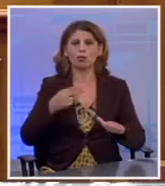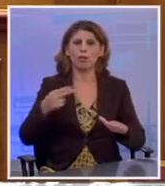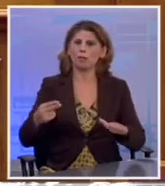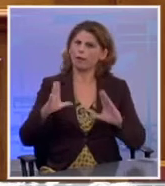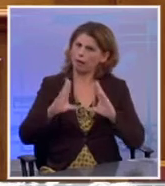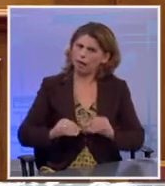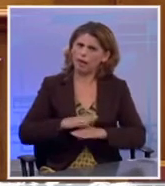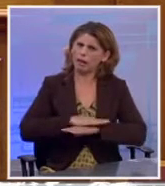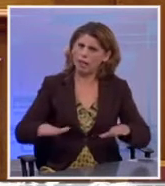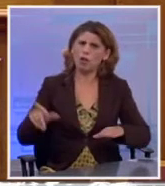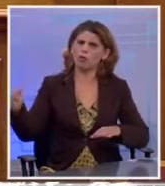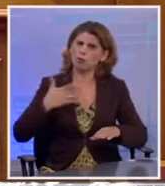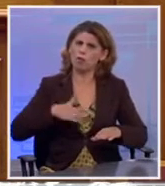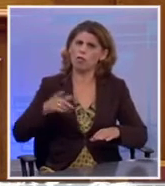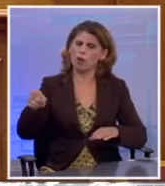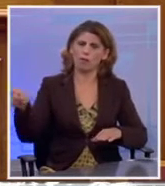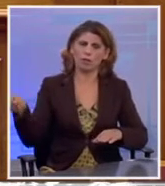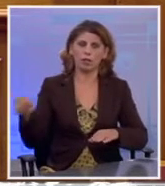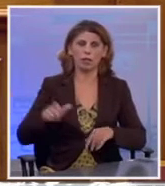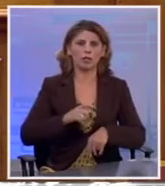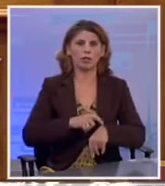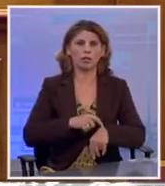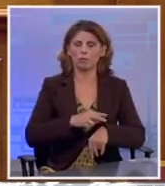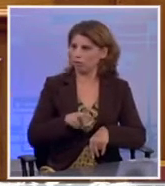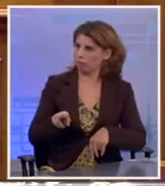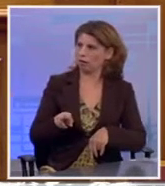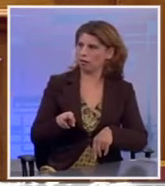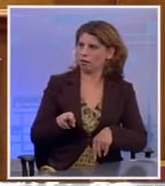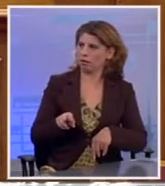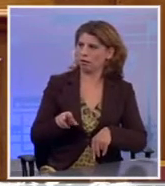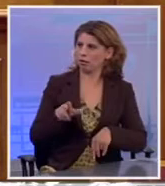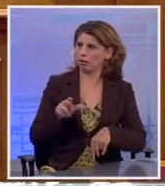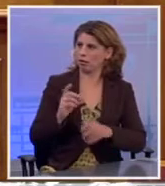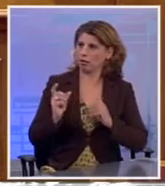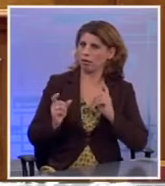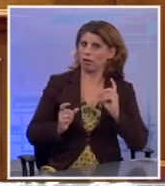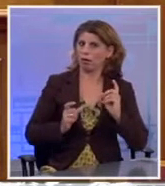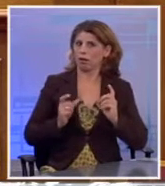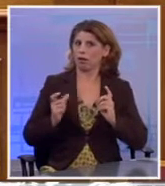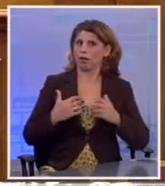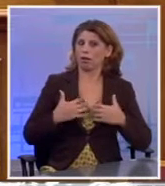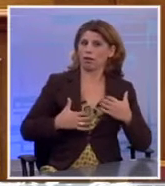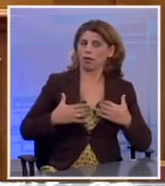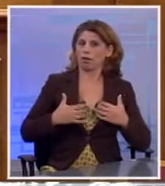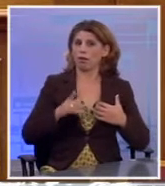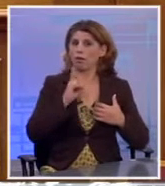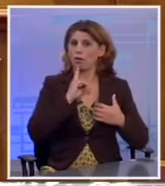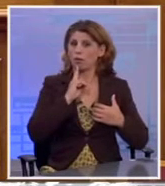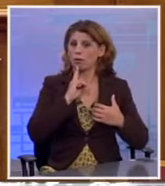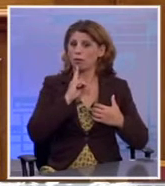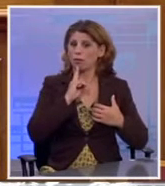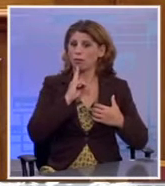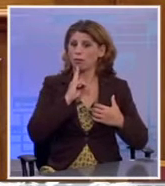όπως θέλουν αυτοί. Εκείνη την ώρα γύρισε και με κοίταξε με μεγάλη ανησυχία, σαν να